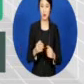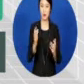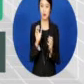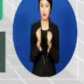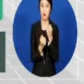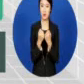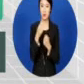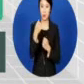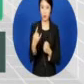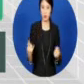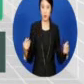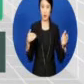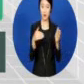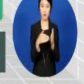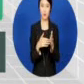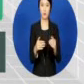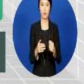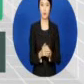개최했습니다.